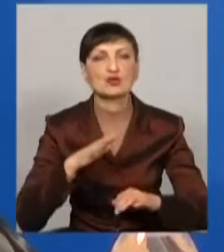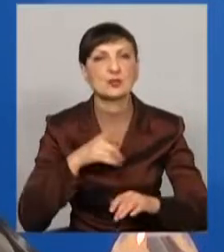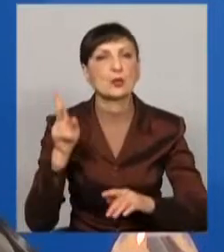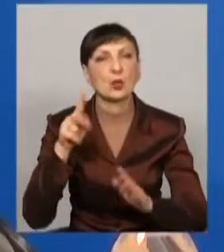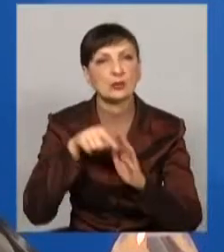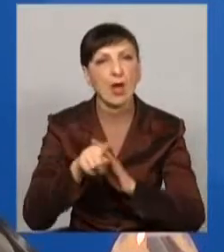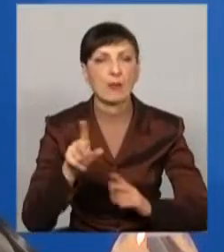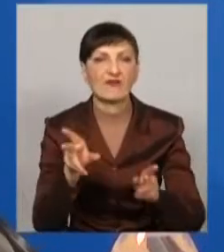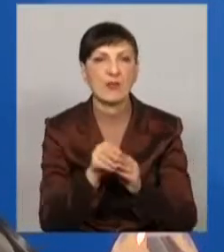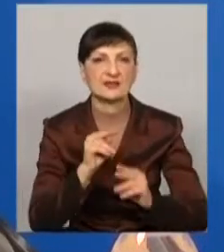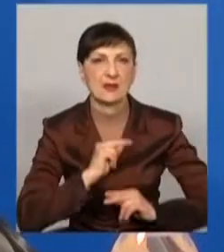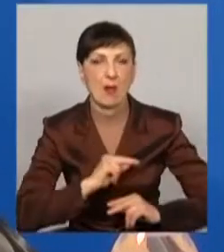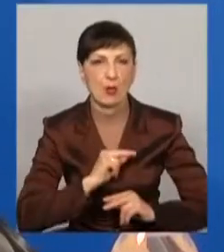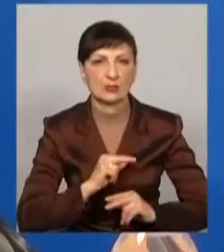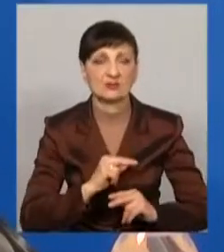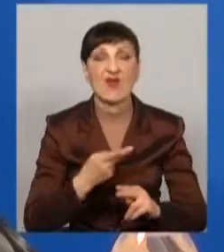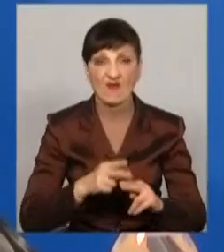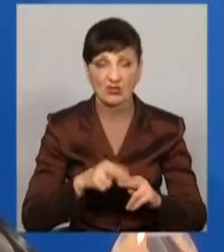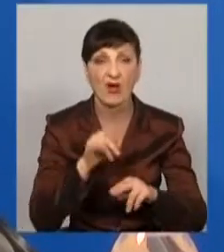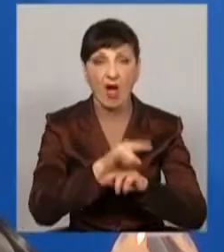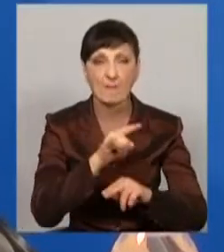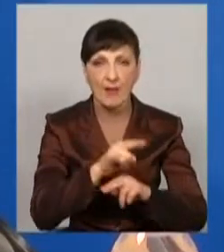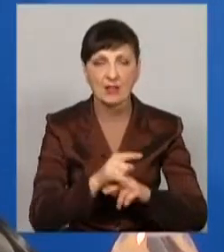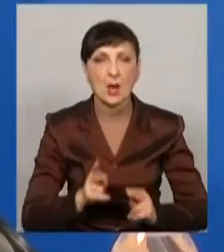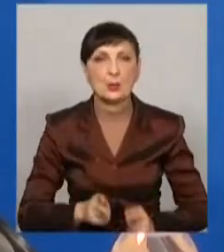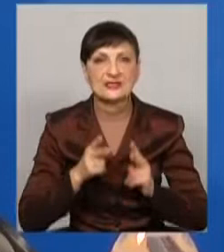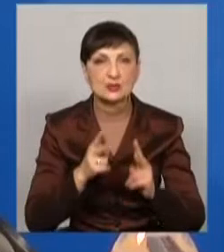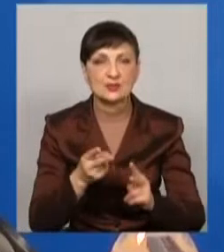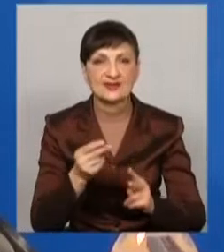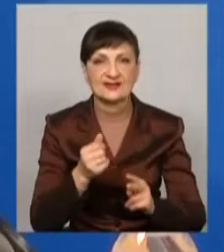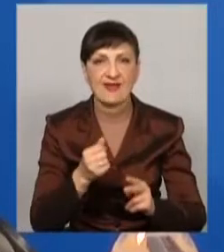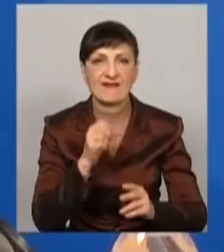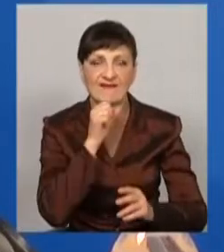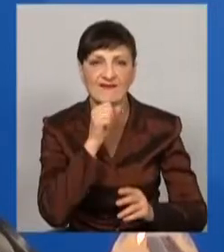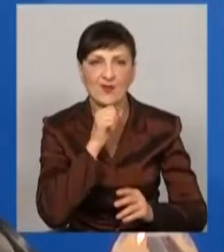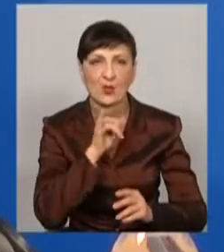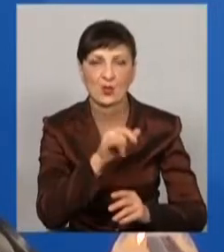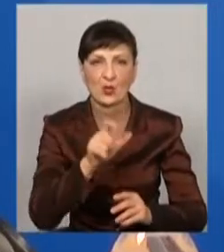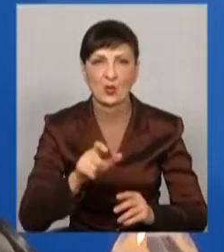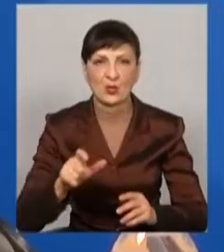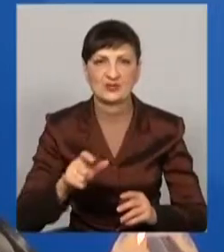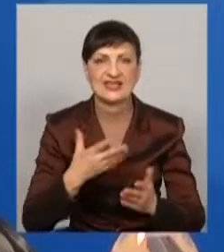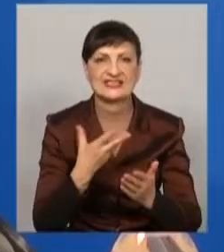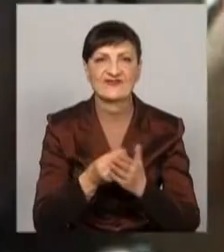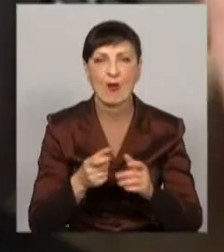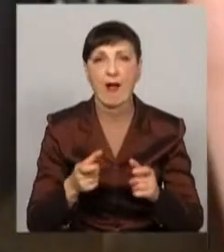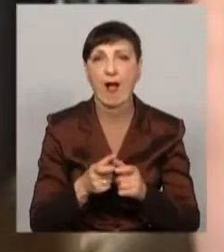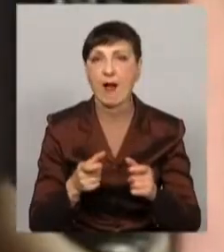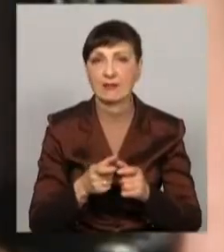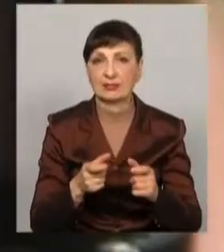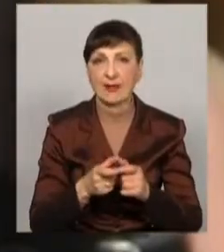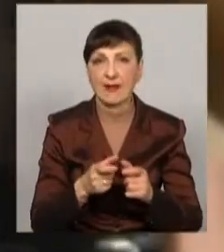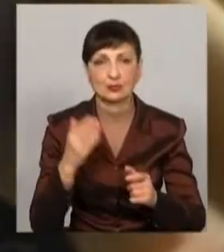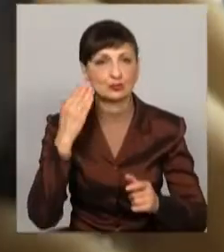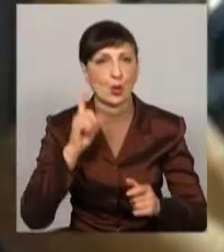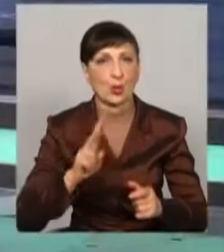сообщники. Очень часто при таких схемах преступники уводят денежные средства от потерпевших на банковские карты, принадлежащие третьим